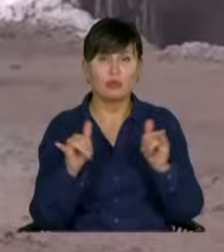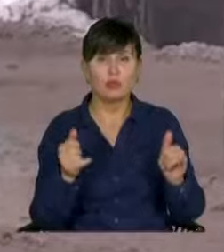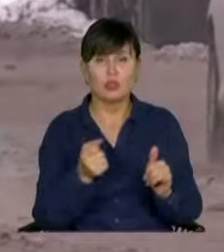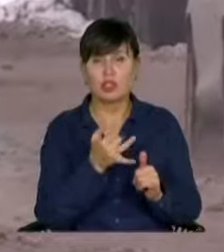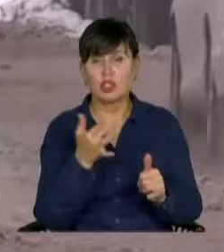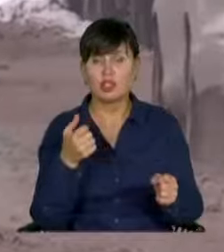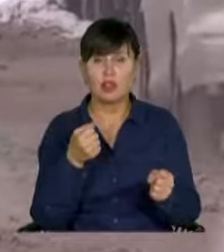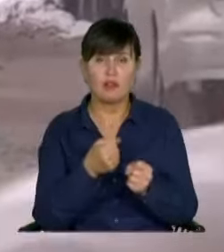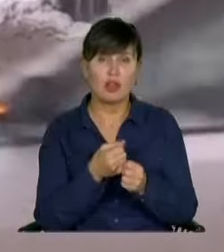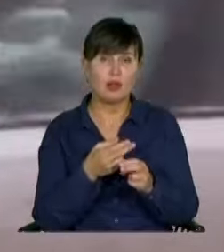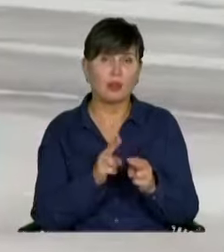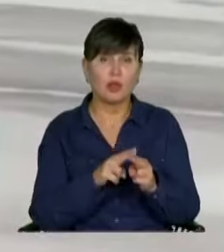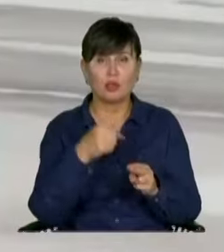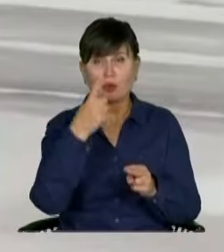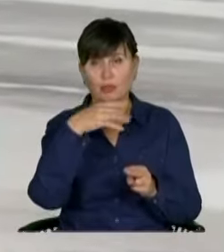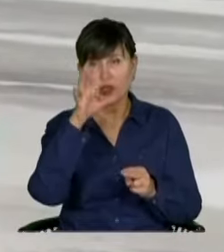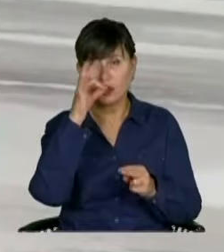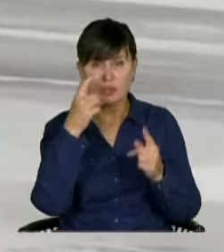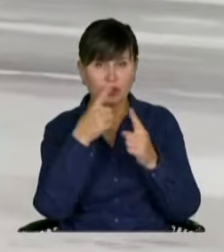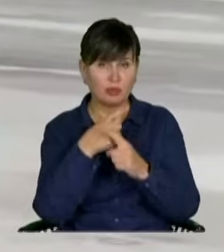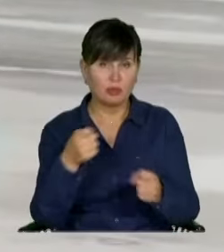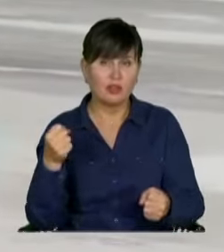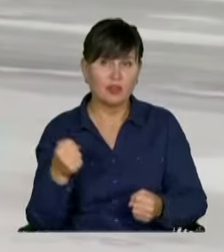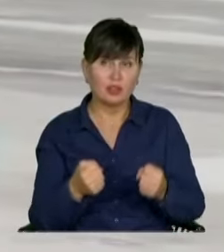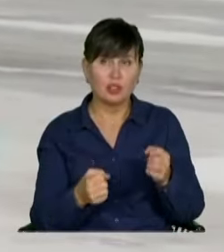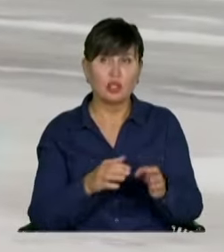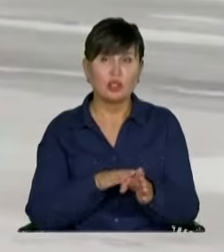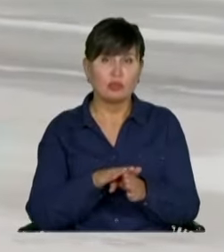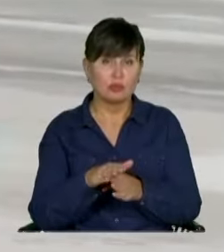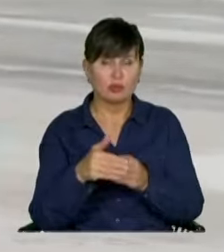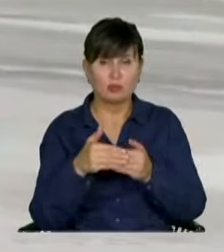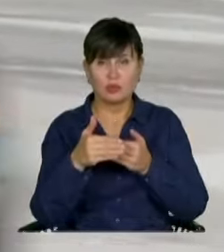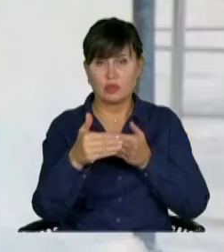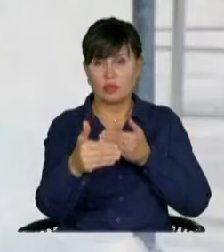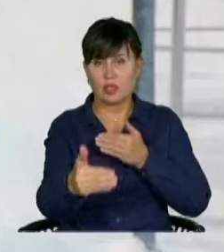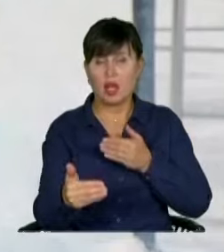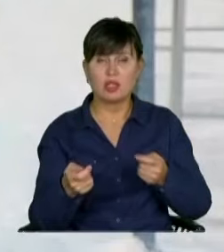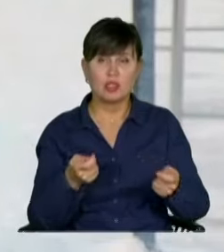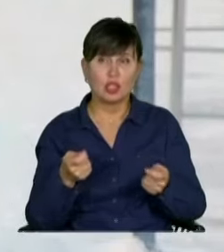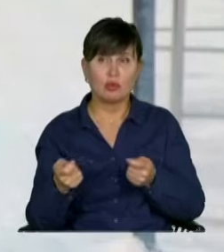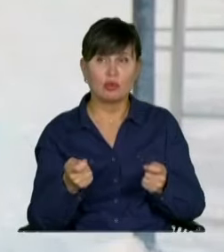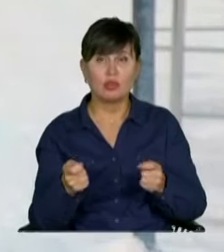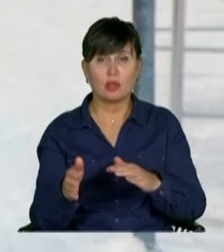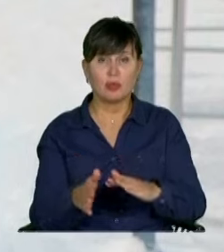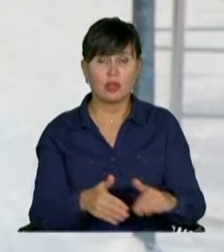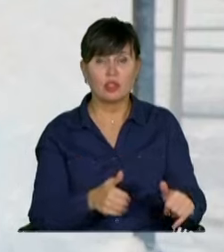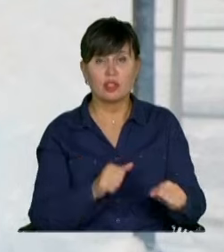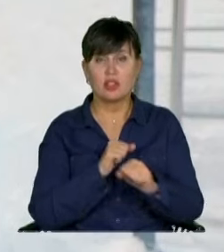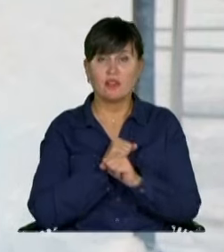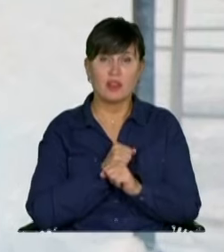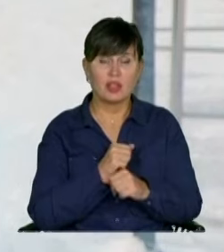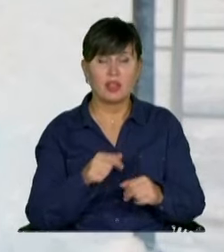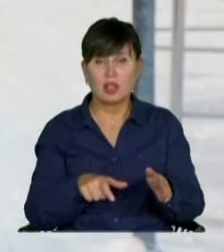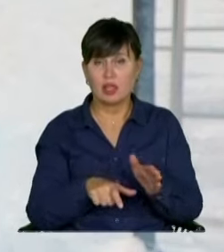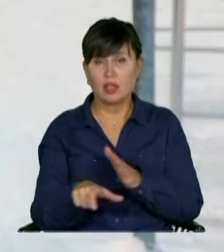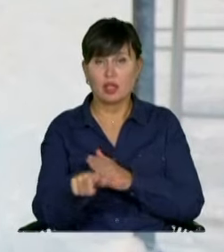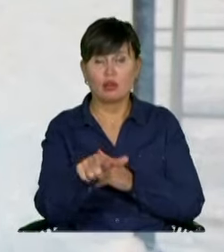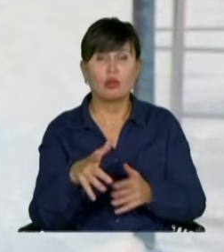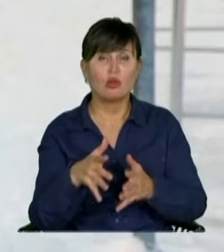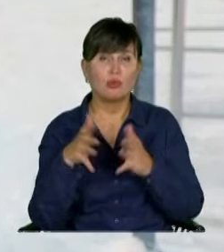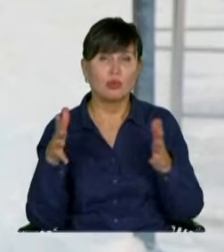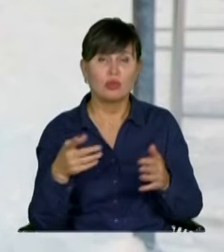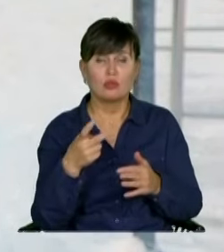аварий, поэтому полицейские призывают водителей соблюдать максимальную осторожность. За прошедшие выходные на дорогах столицы зарегистрировано более